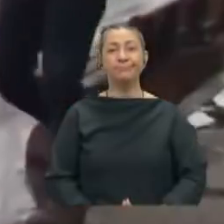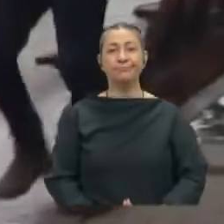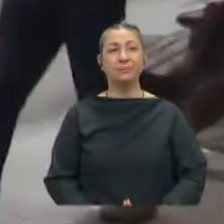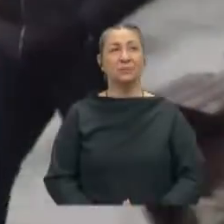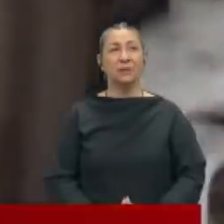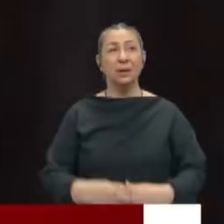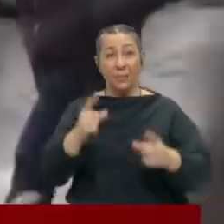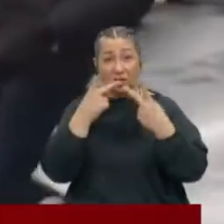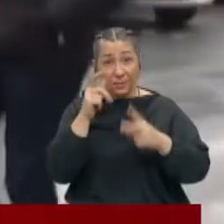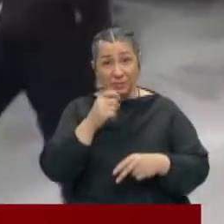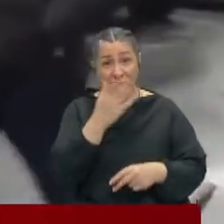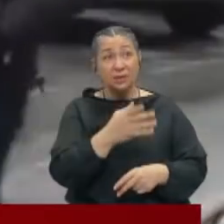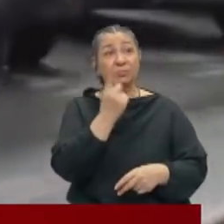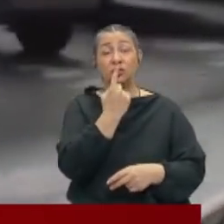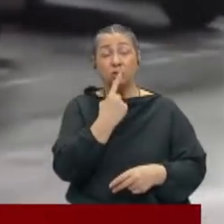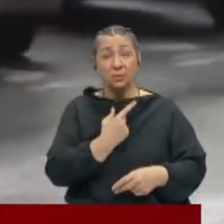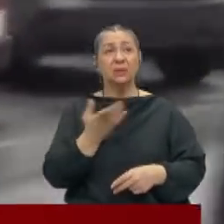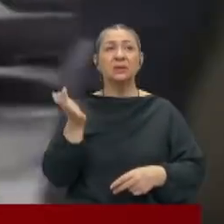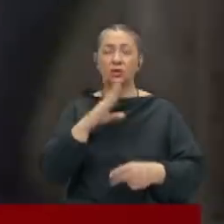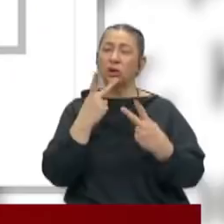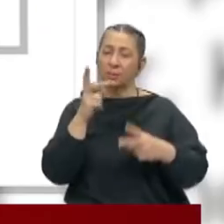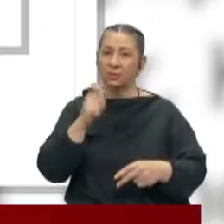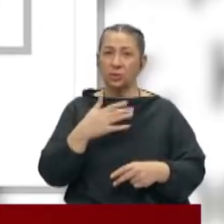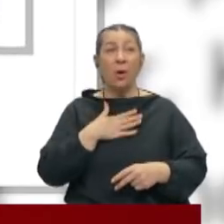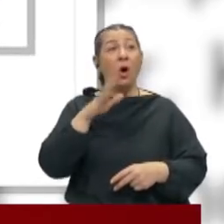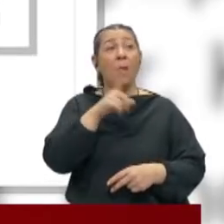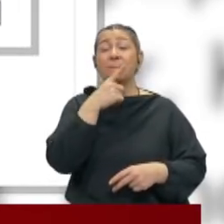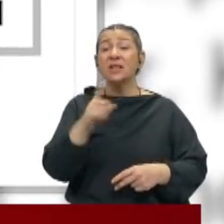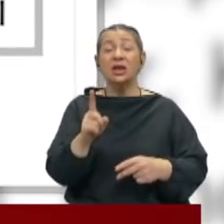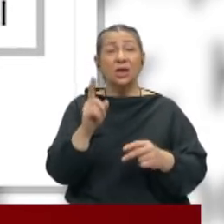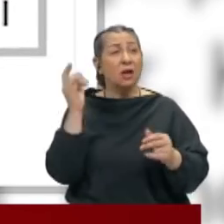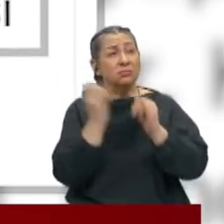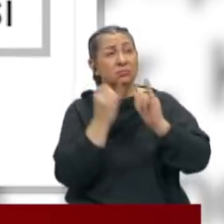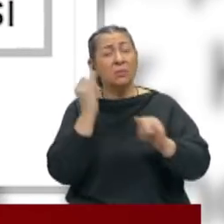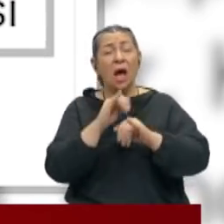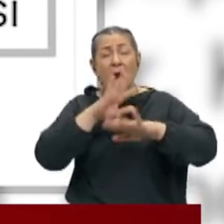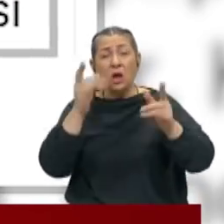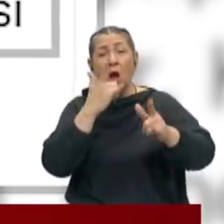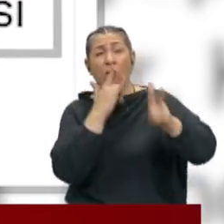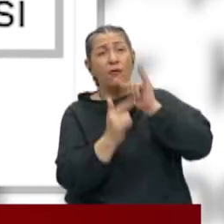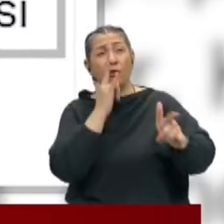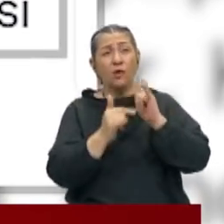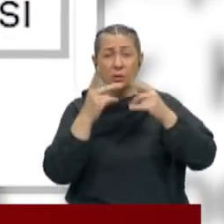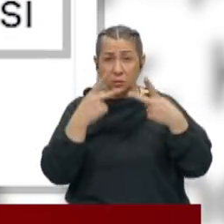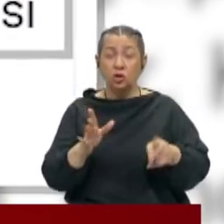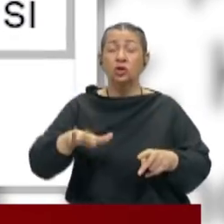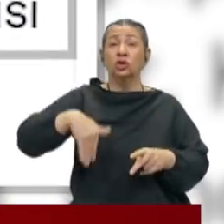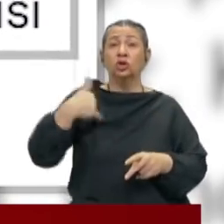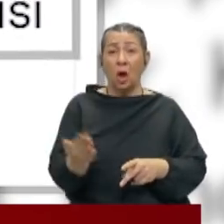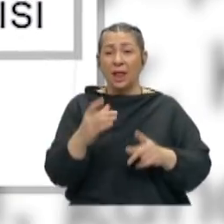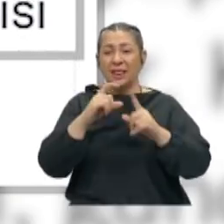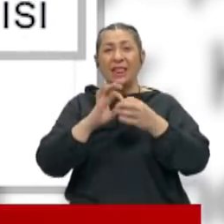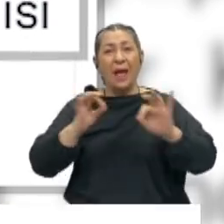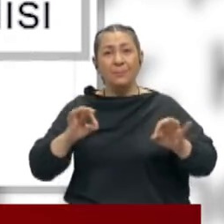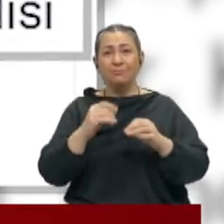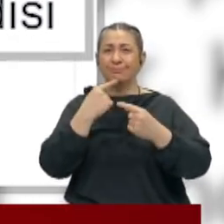Bir açıklama yapacak mısınız? Bir şey söyleyecek misiniz? Daha sonra yapacağım. On binlerce trolüne her türlü küfrü ettirir. Sonra deyim paylaştı